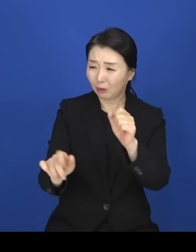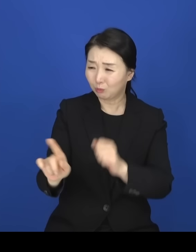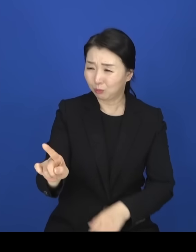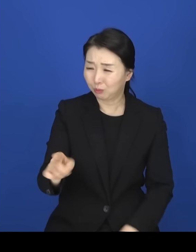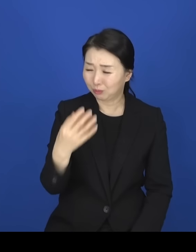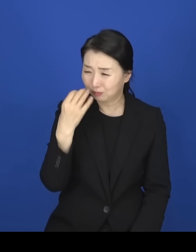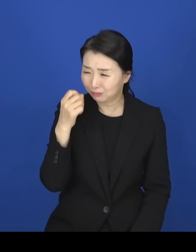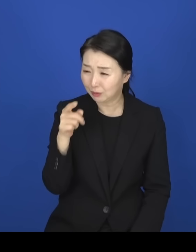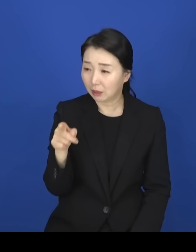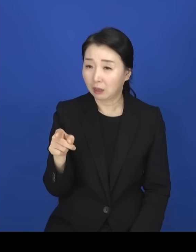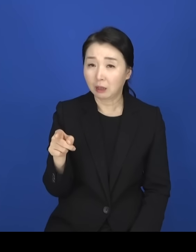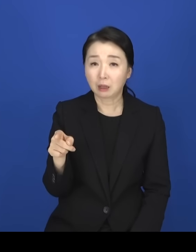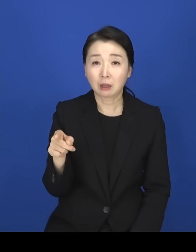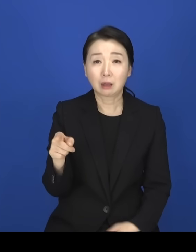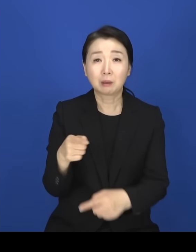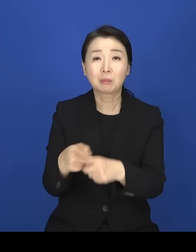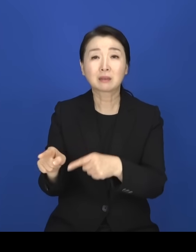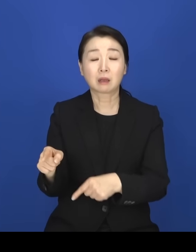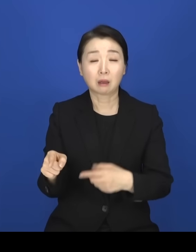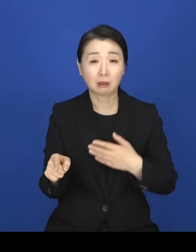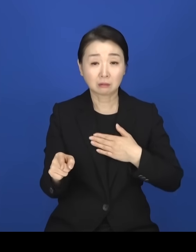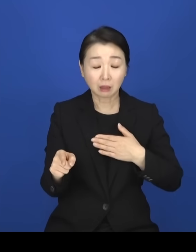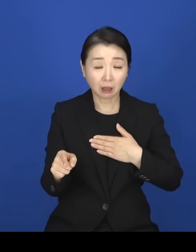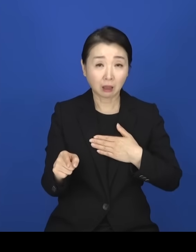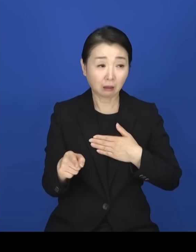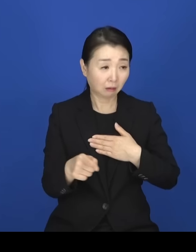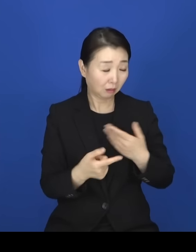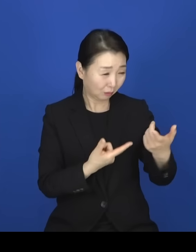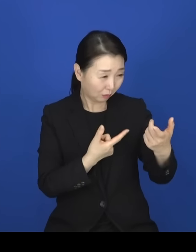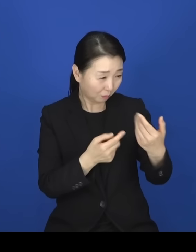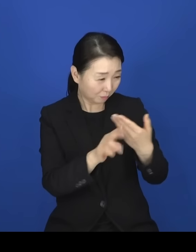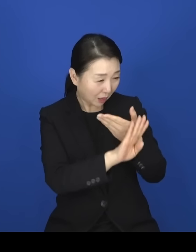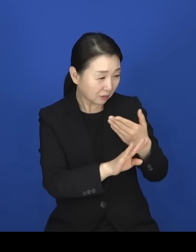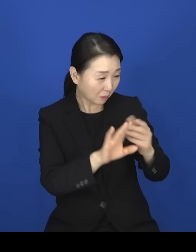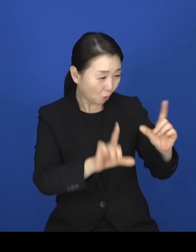게 이 바리새인이 기리새인으로 보이더라고요. 그래서